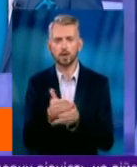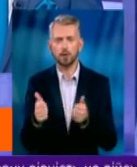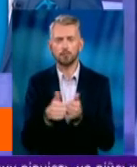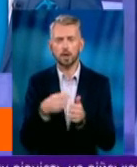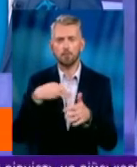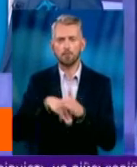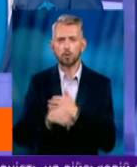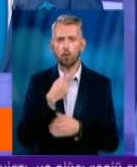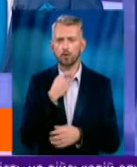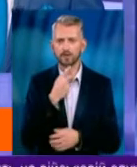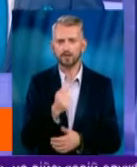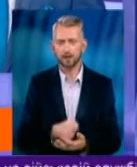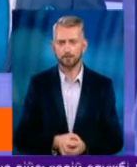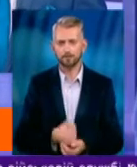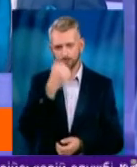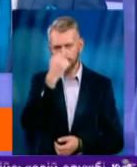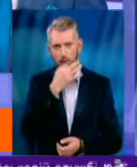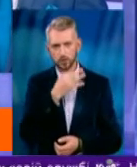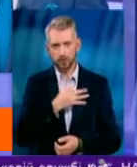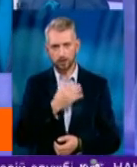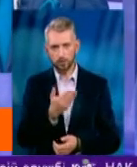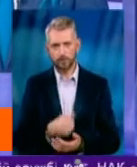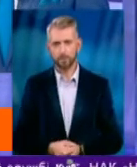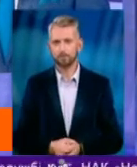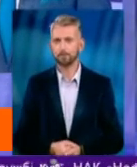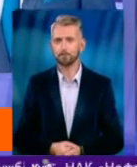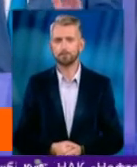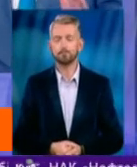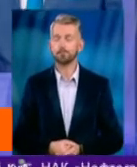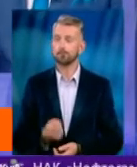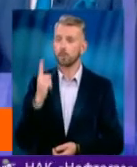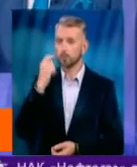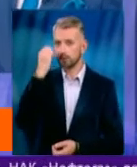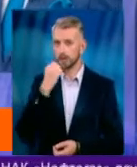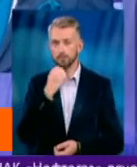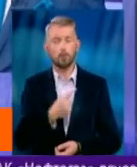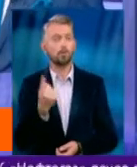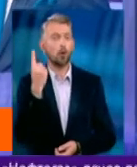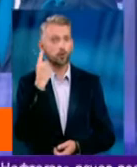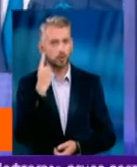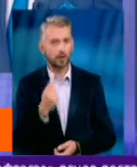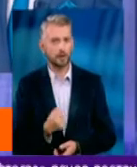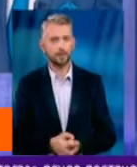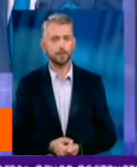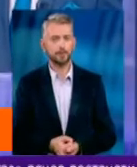метро Голосіївська? Дякую за відповідь вам. Почули, спасибі. Почули,